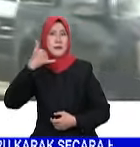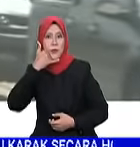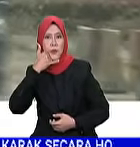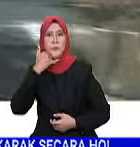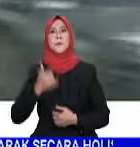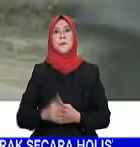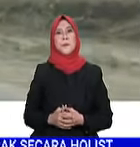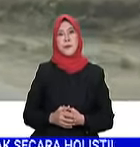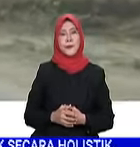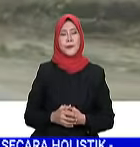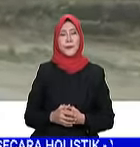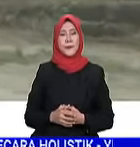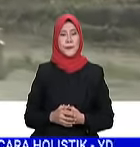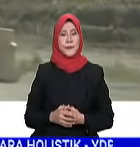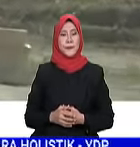telekomunikasi.